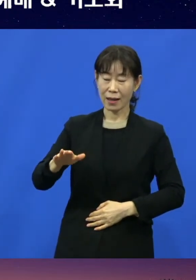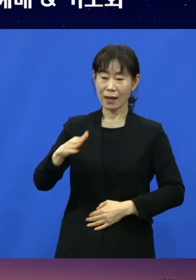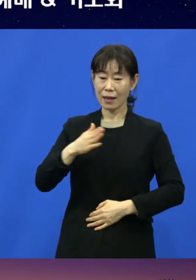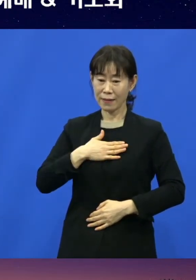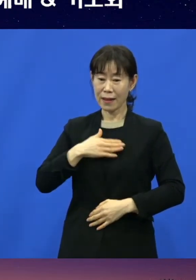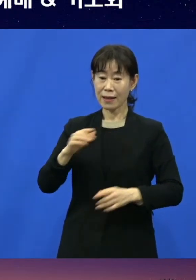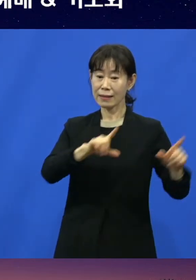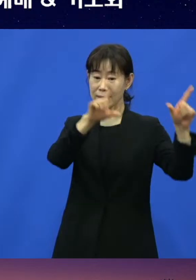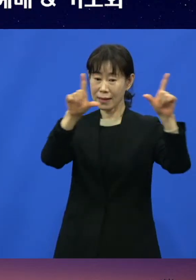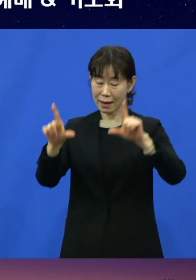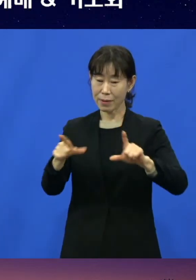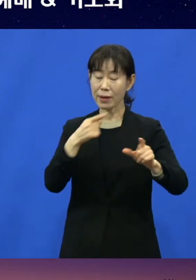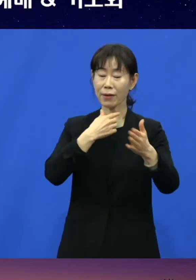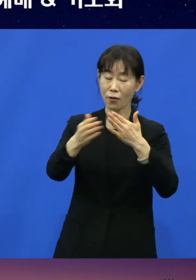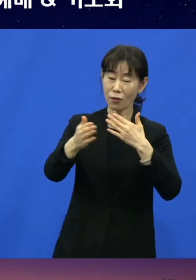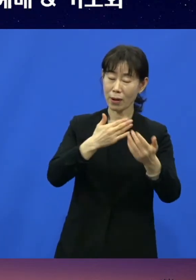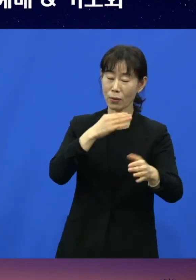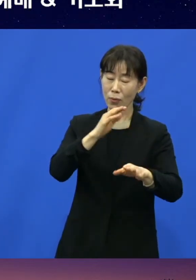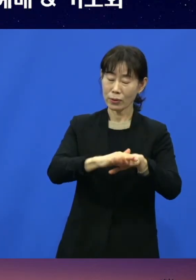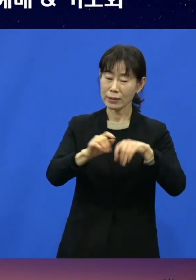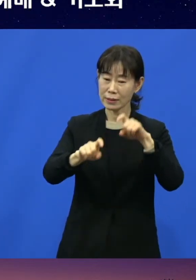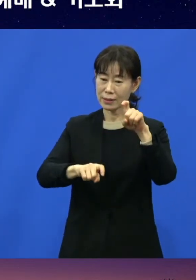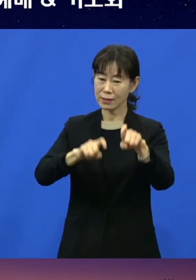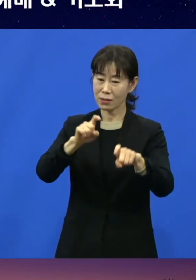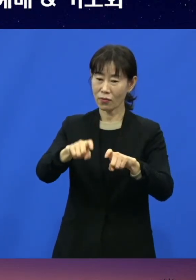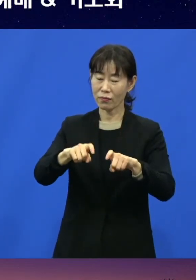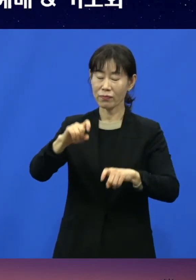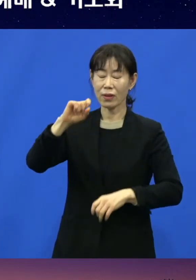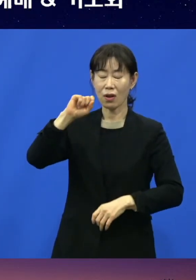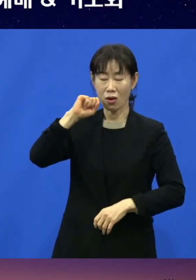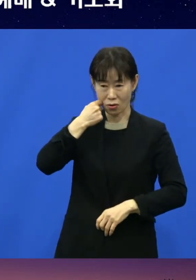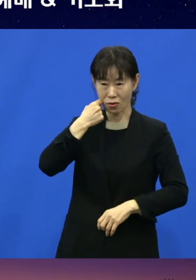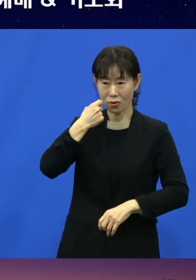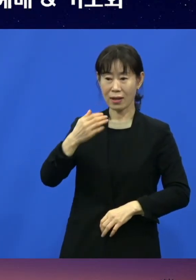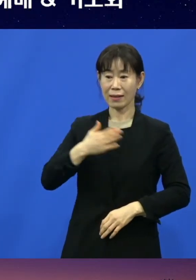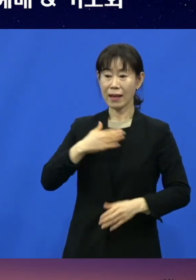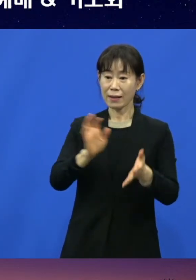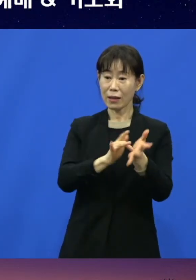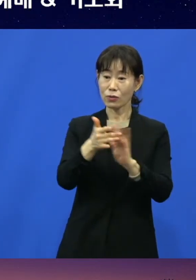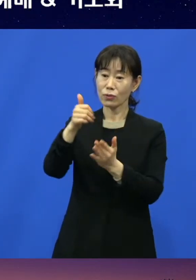다른 거잖아요, 여러분. 난 예수 때문에 좋아요.